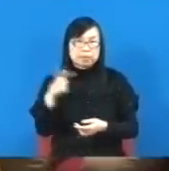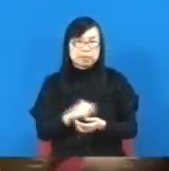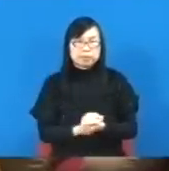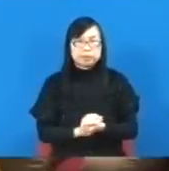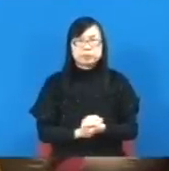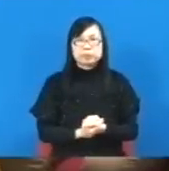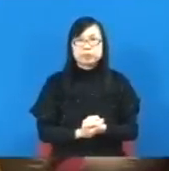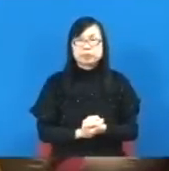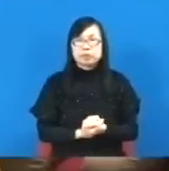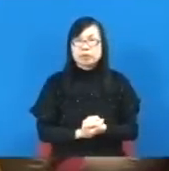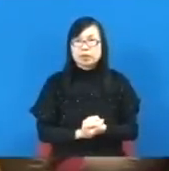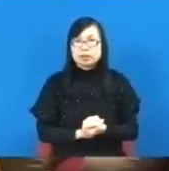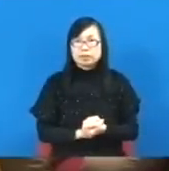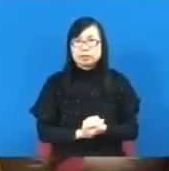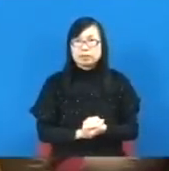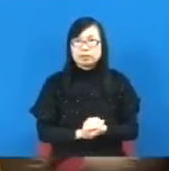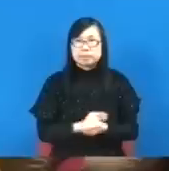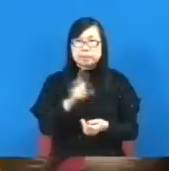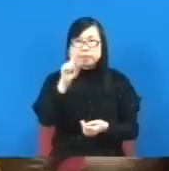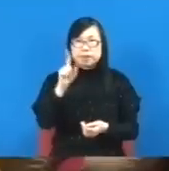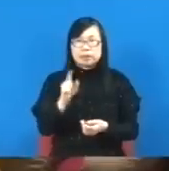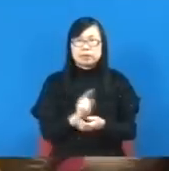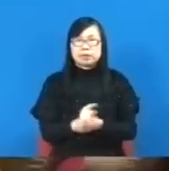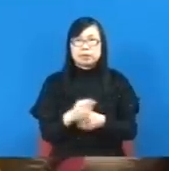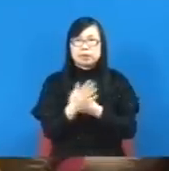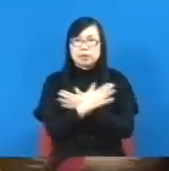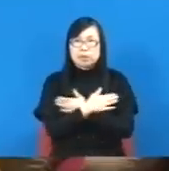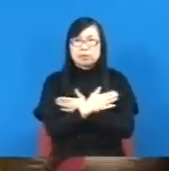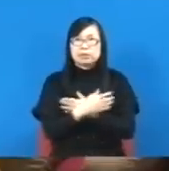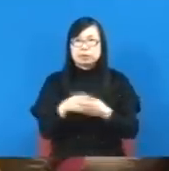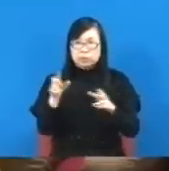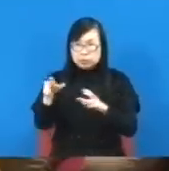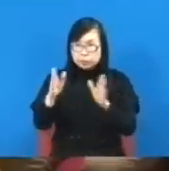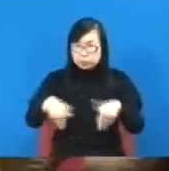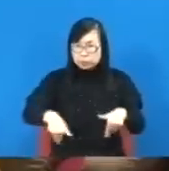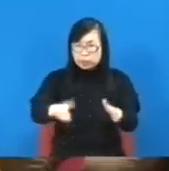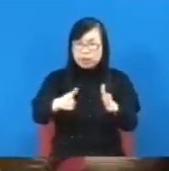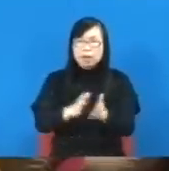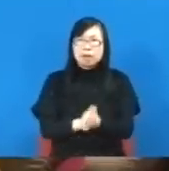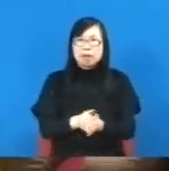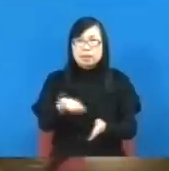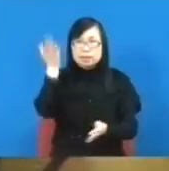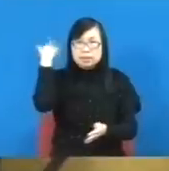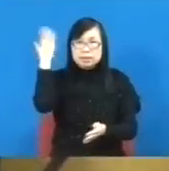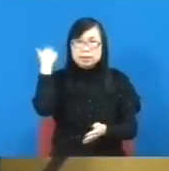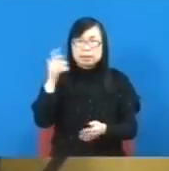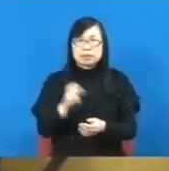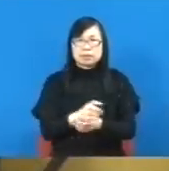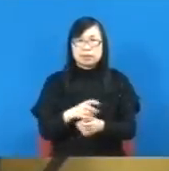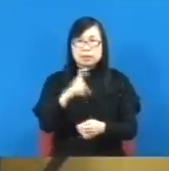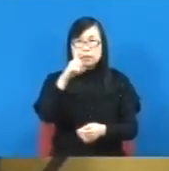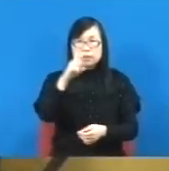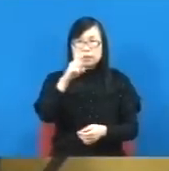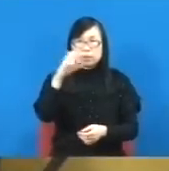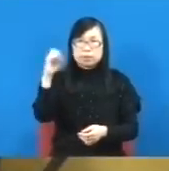好簡單， 真係 嗱咩叫做愛之村咧？就話說喺上世紀九十年代尾